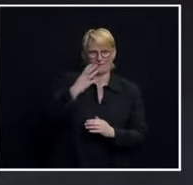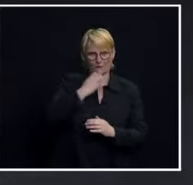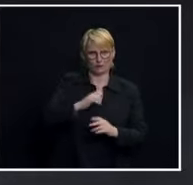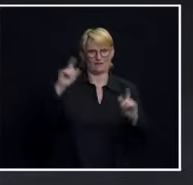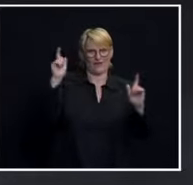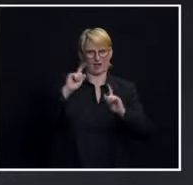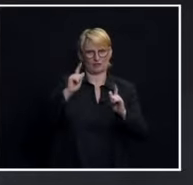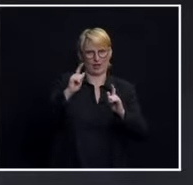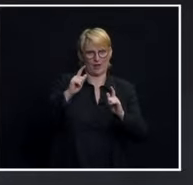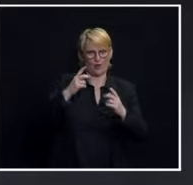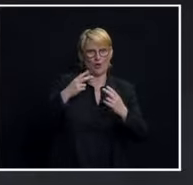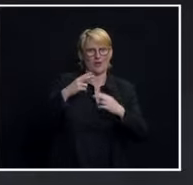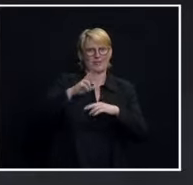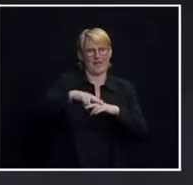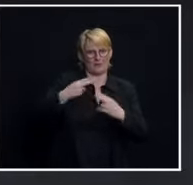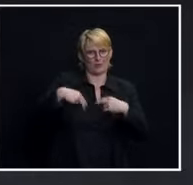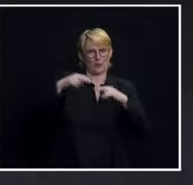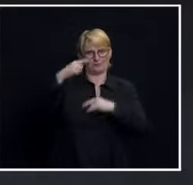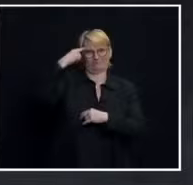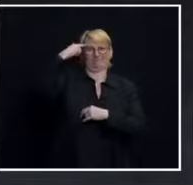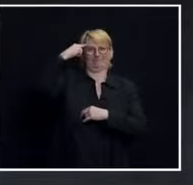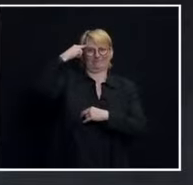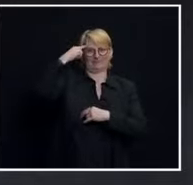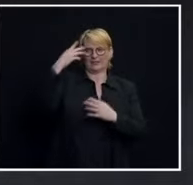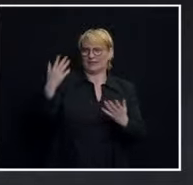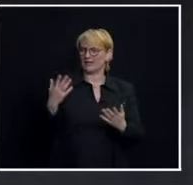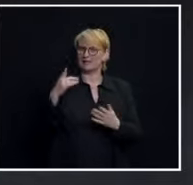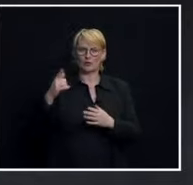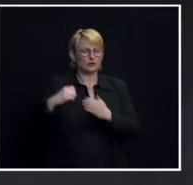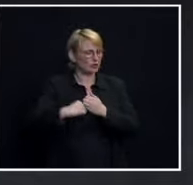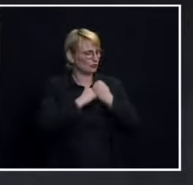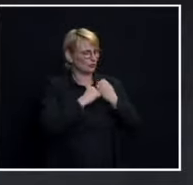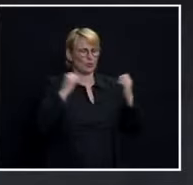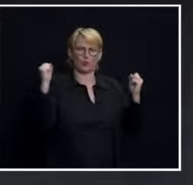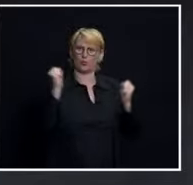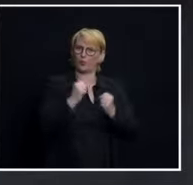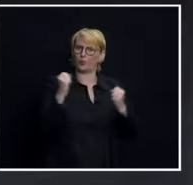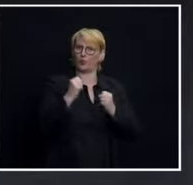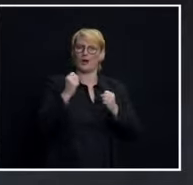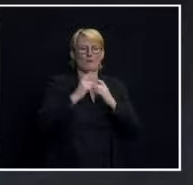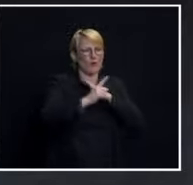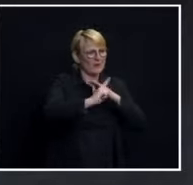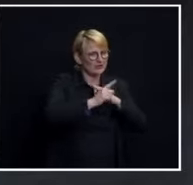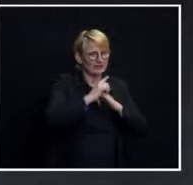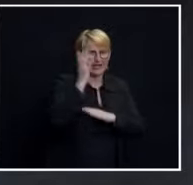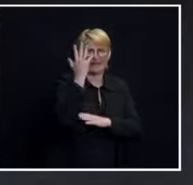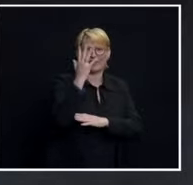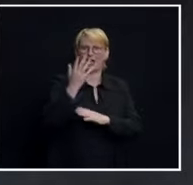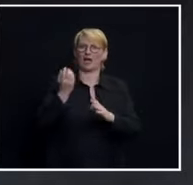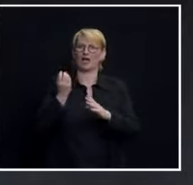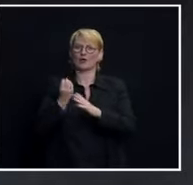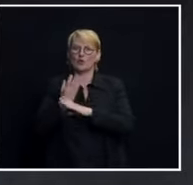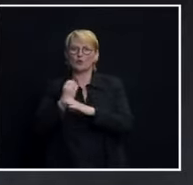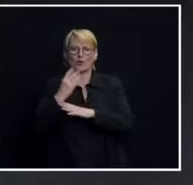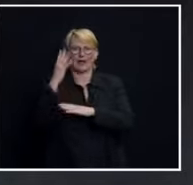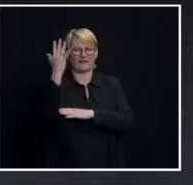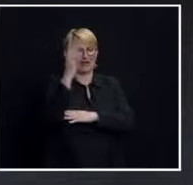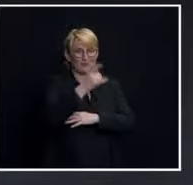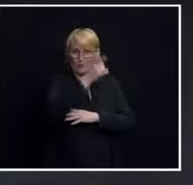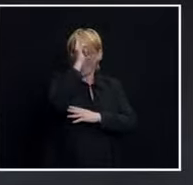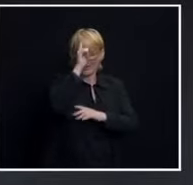Unterstützung von Ihrer Seite bekommen, vom Kulturreferat, vom Mobilitätsreferat, von der Polizei und vielen